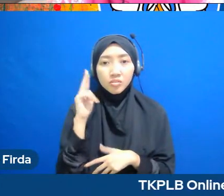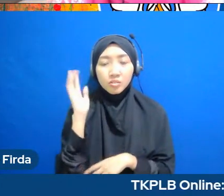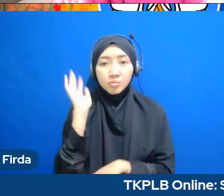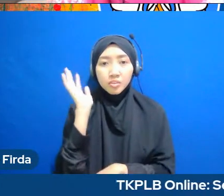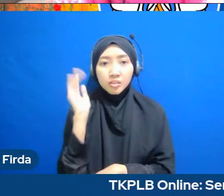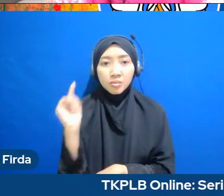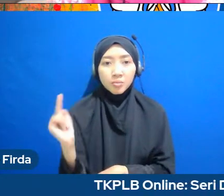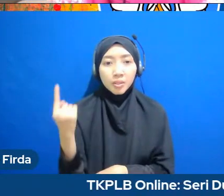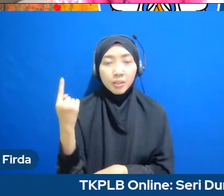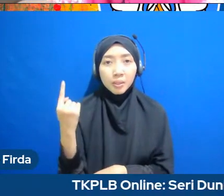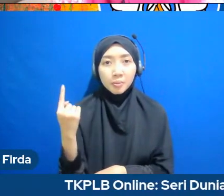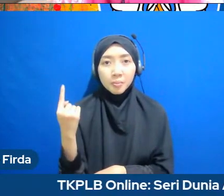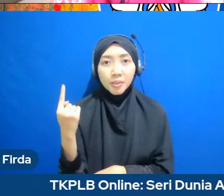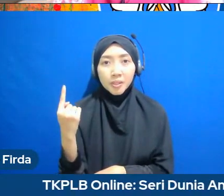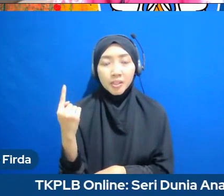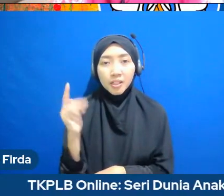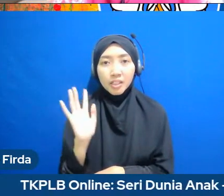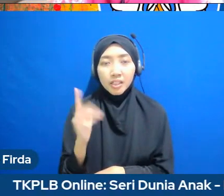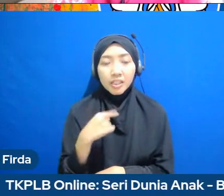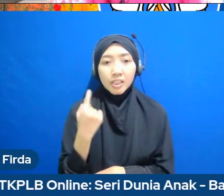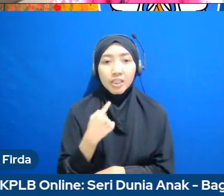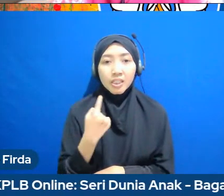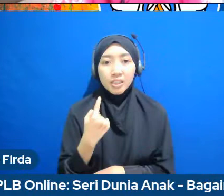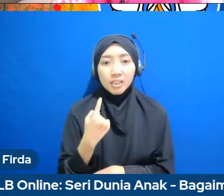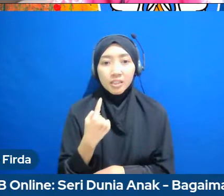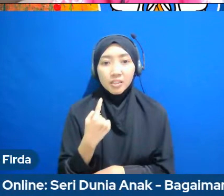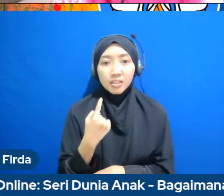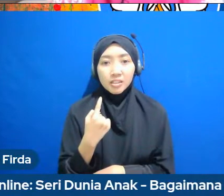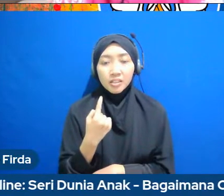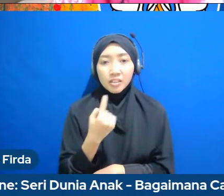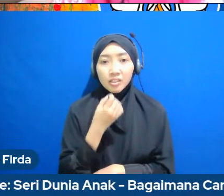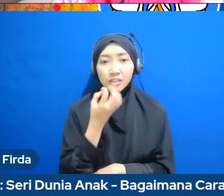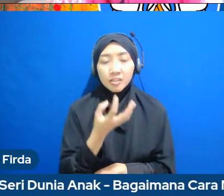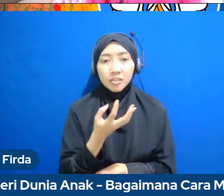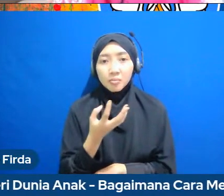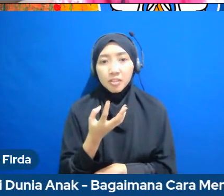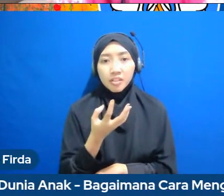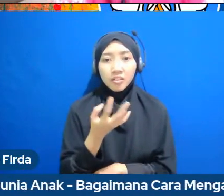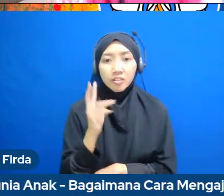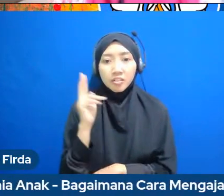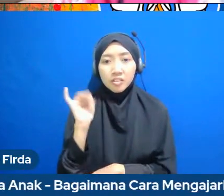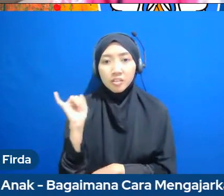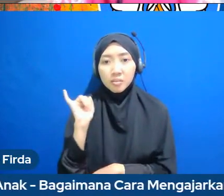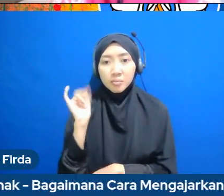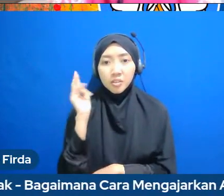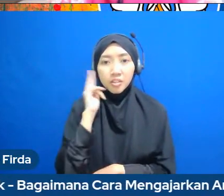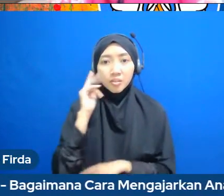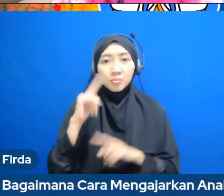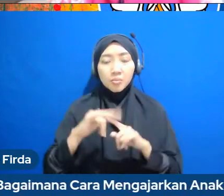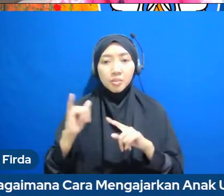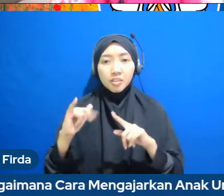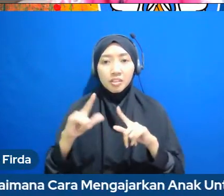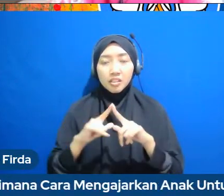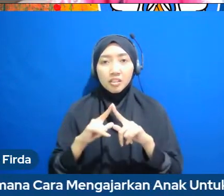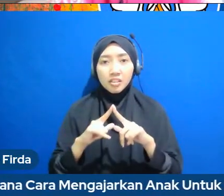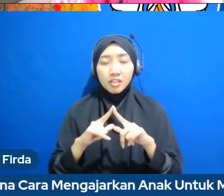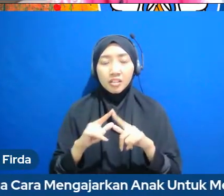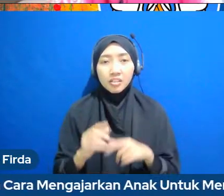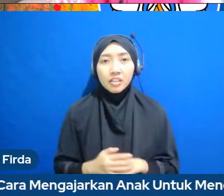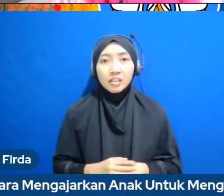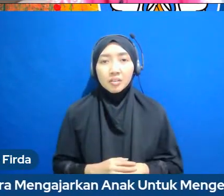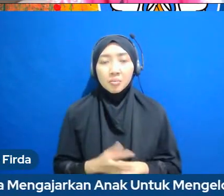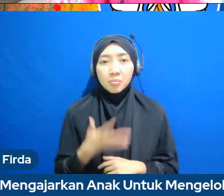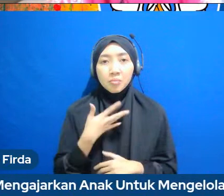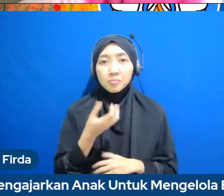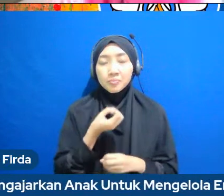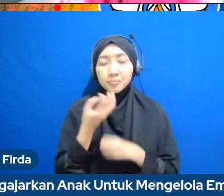yang pertama, ini akan kita sampaikan, akan disampaikan oleh Ibu Tia ya. Oke, Kak Tia, yang akan